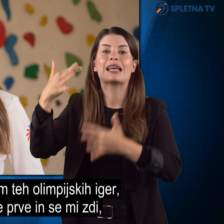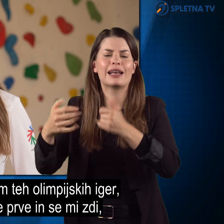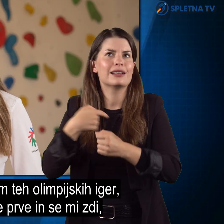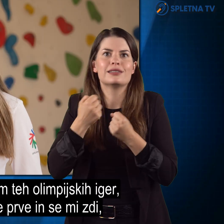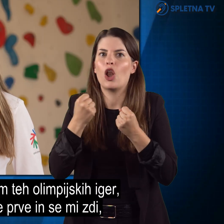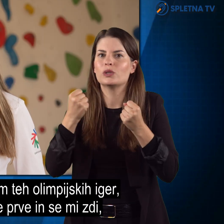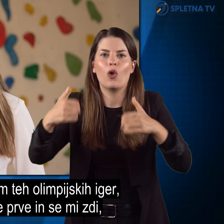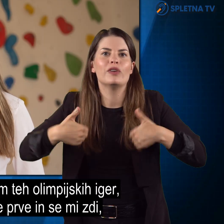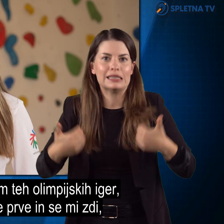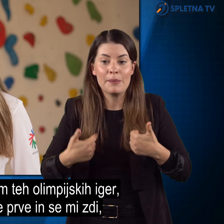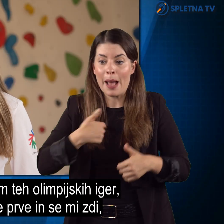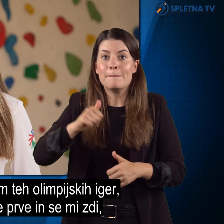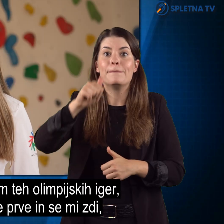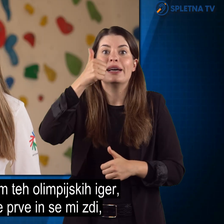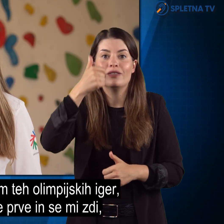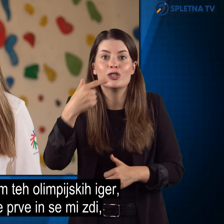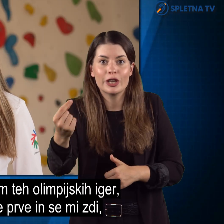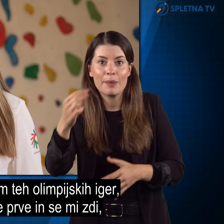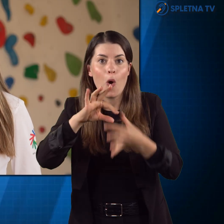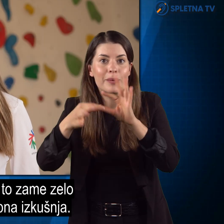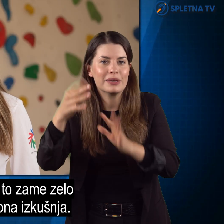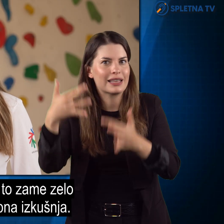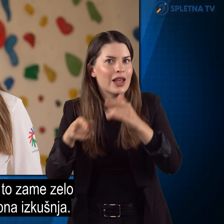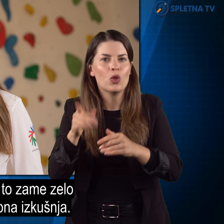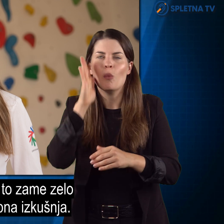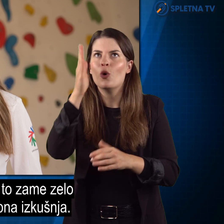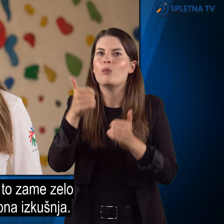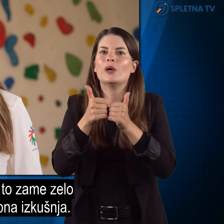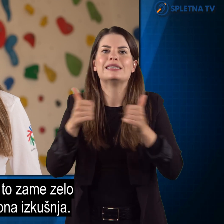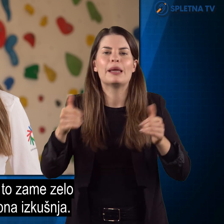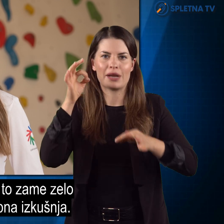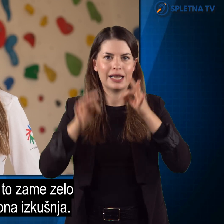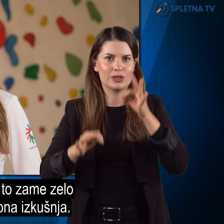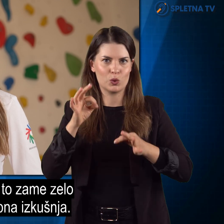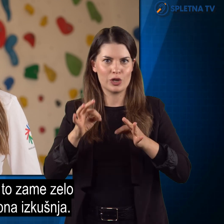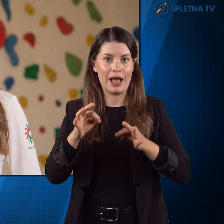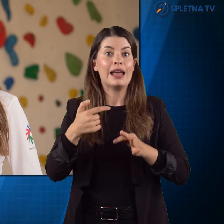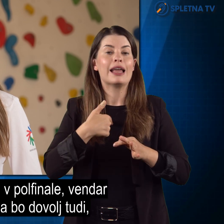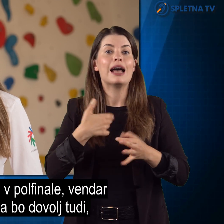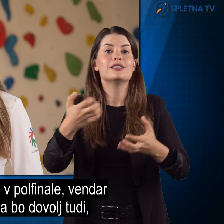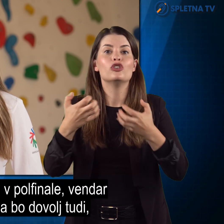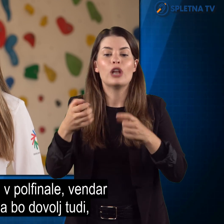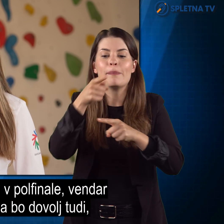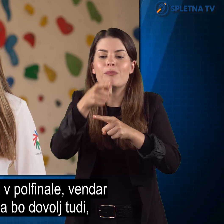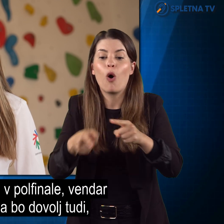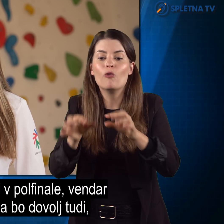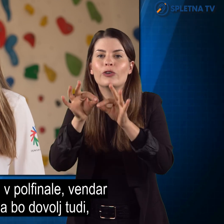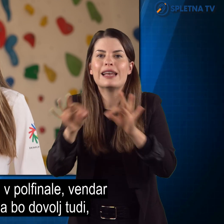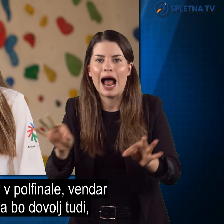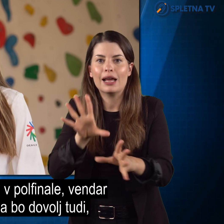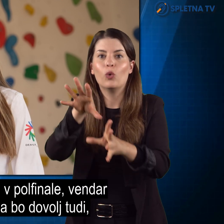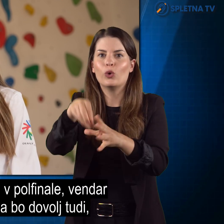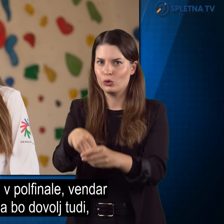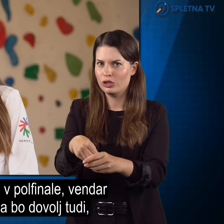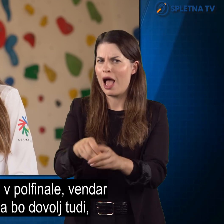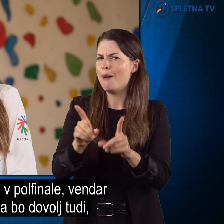teh olimpijskih iger, zato ker so seveda moje prve in se mi zdi, da bo to za mene zelo posebna izkušnja ter želim si priti v polfinale,